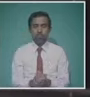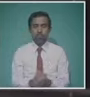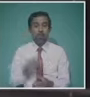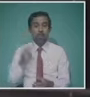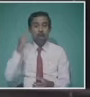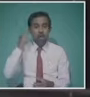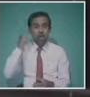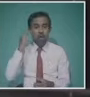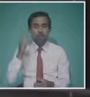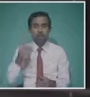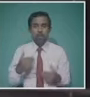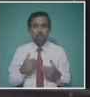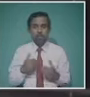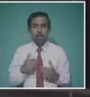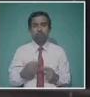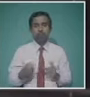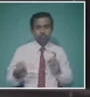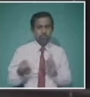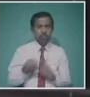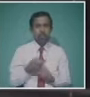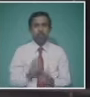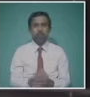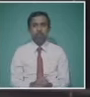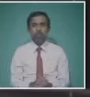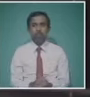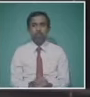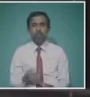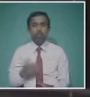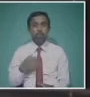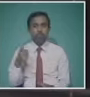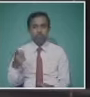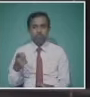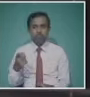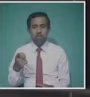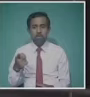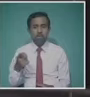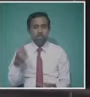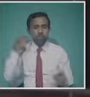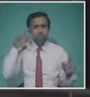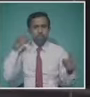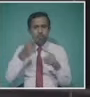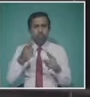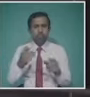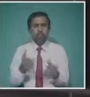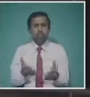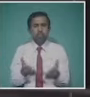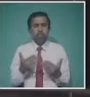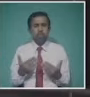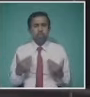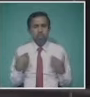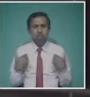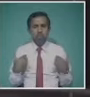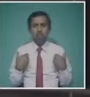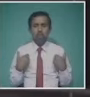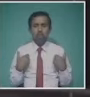कांता वक्ट मम्मेकट फाइट करना मम्मेक गण पुलुअर महंसी